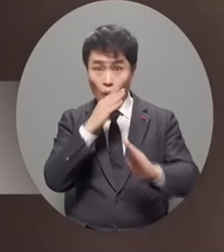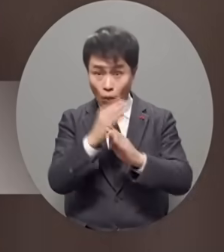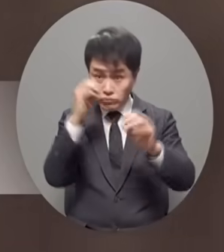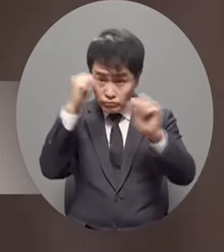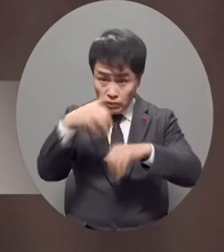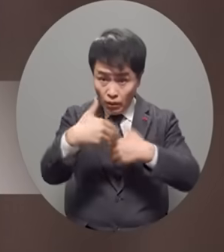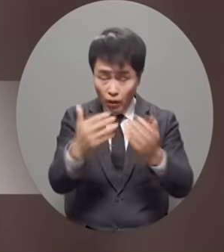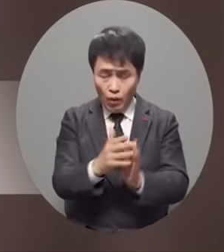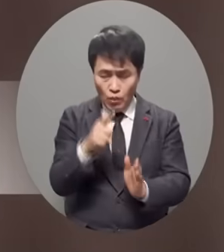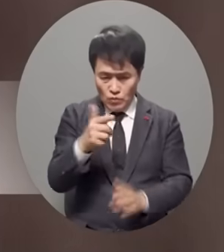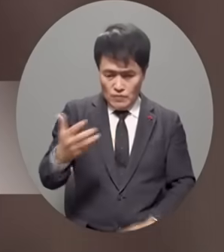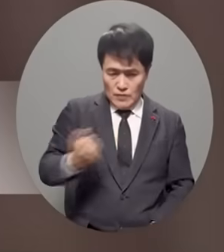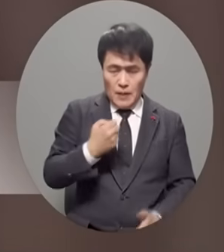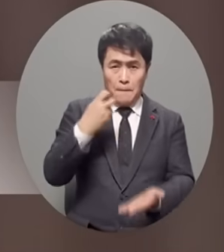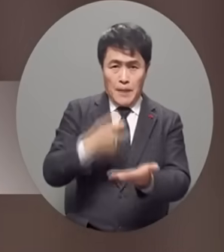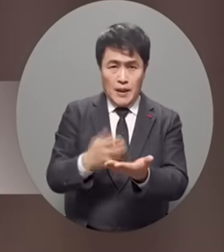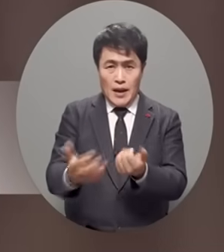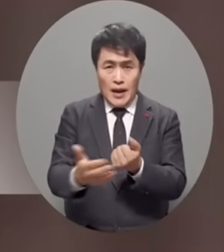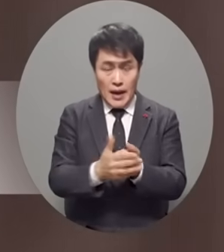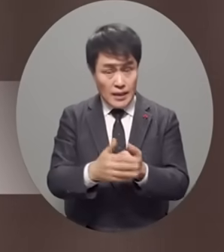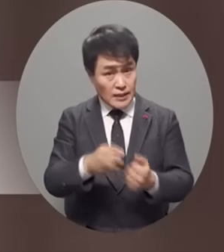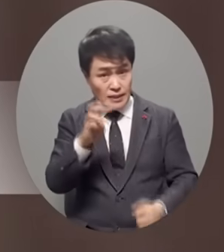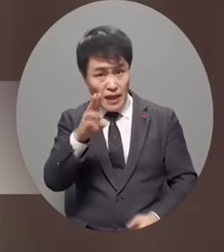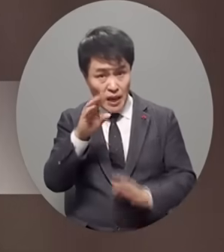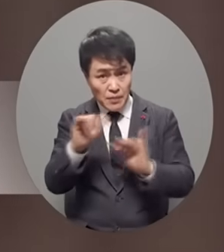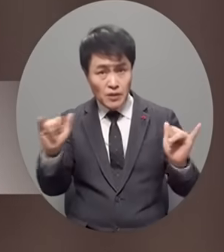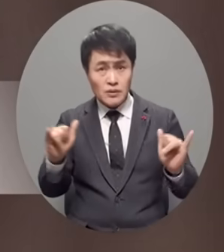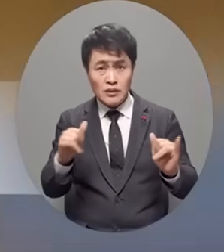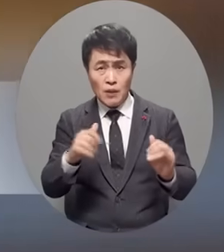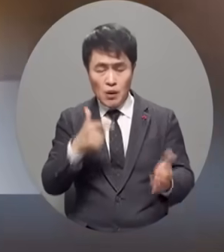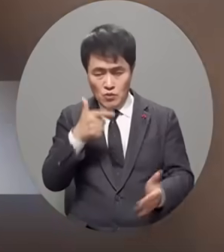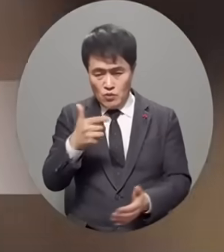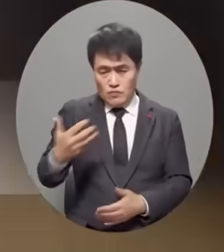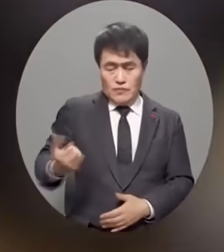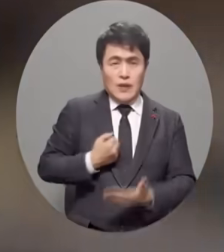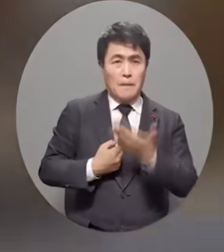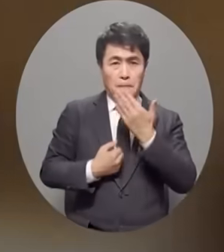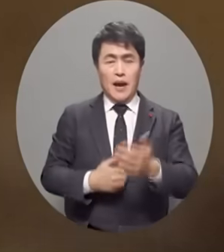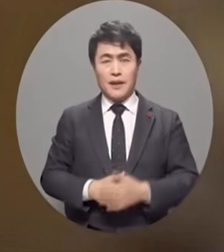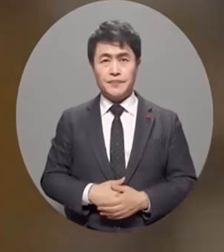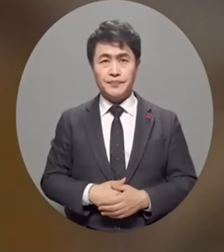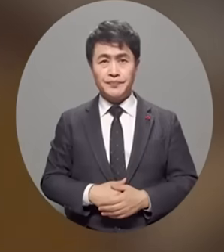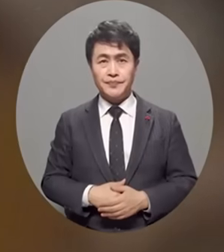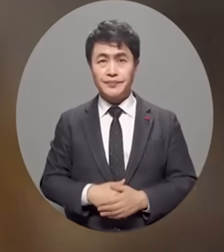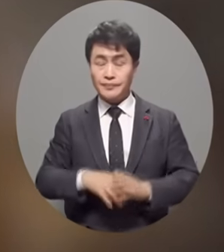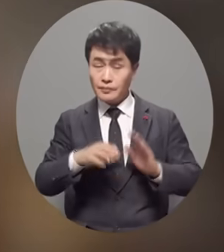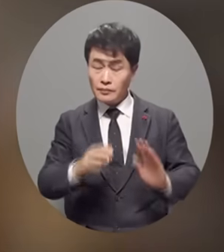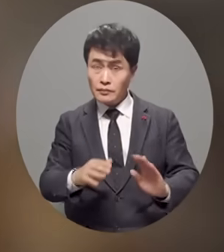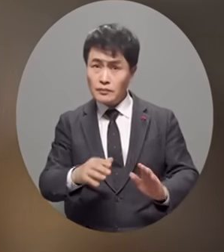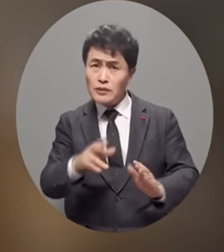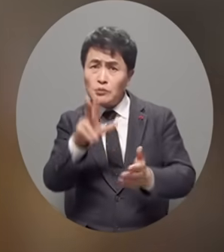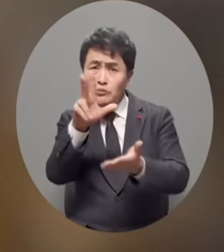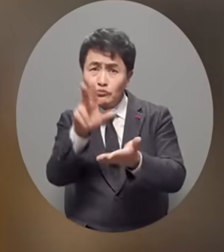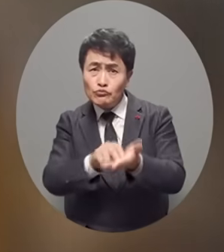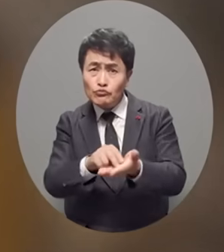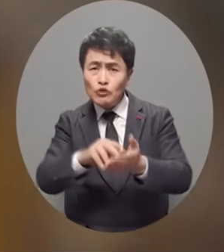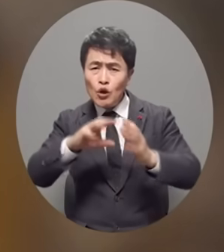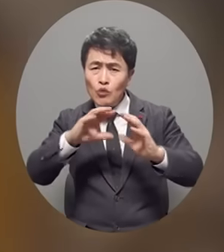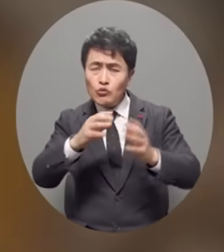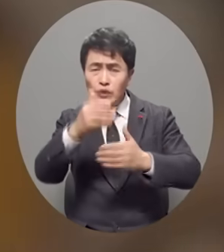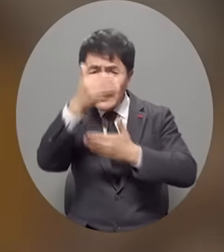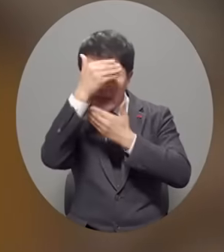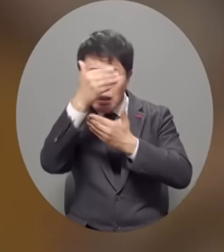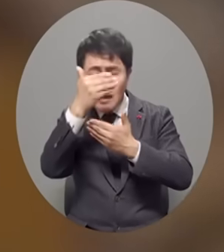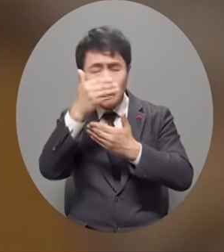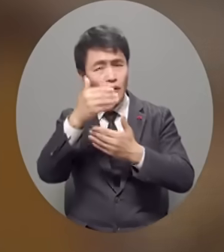소지가 합법화됐고 현재는 30만 명이 넘는 사람이 총기를 소지하고 있습니다. 당국은 이번 사건이 국제적 테러